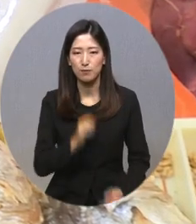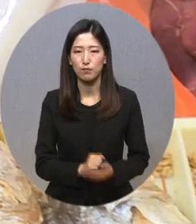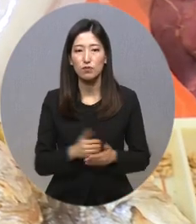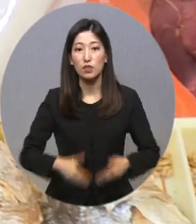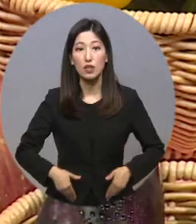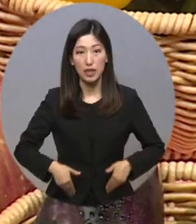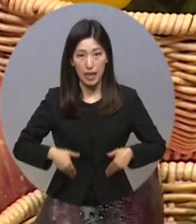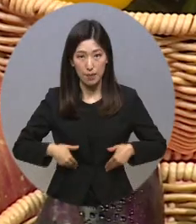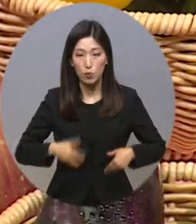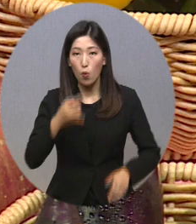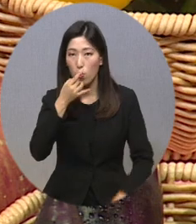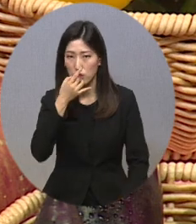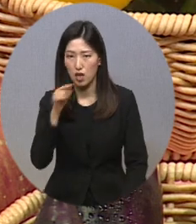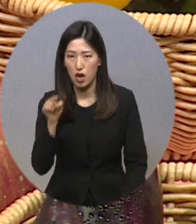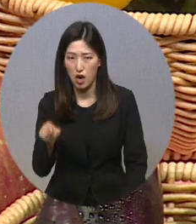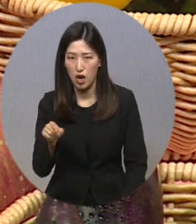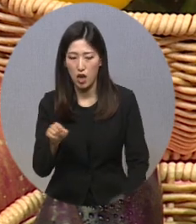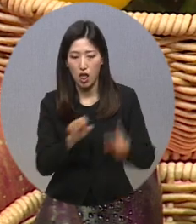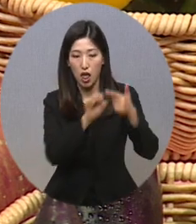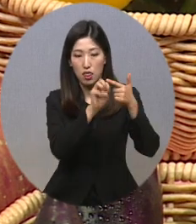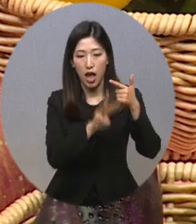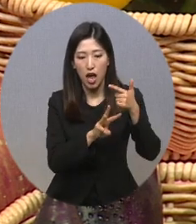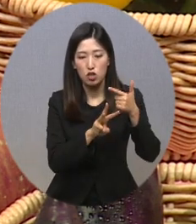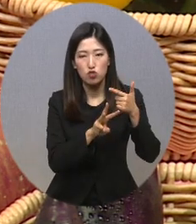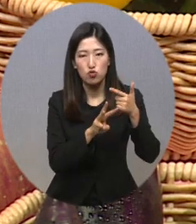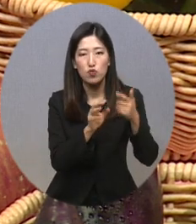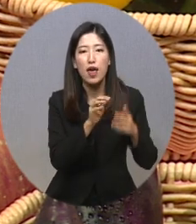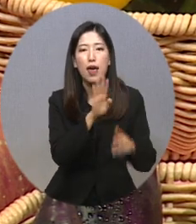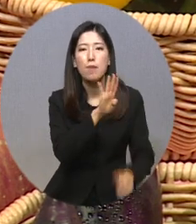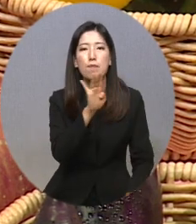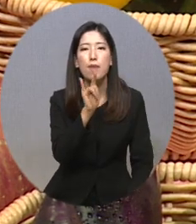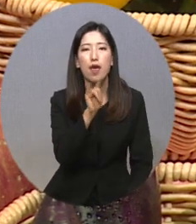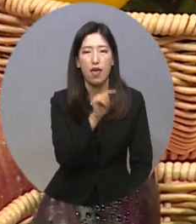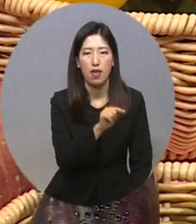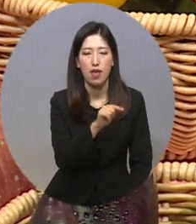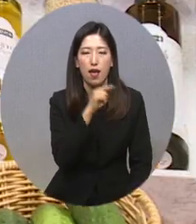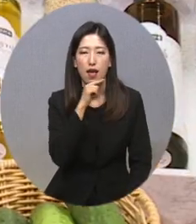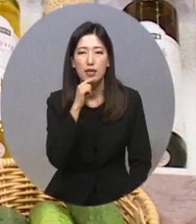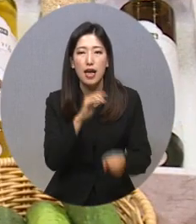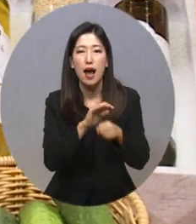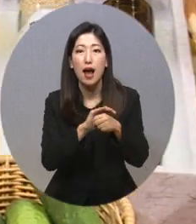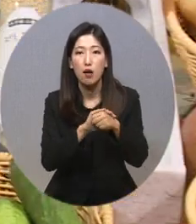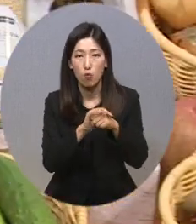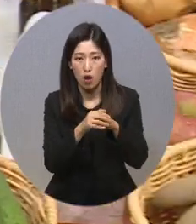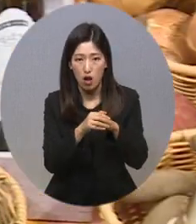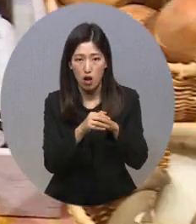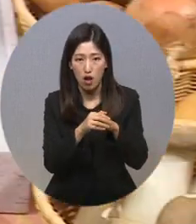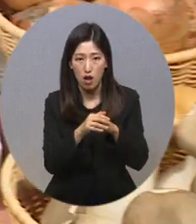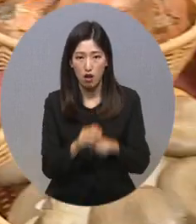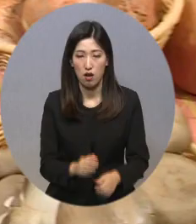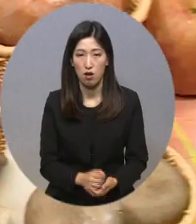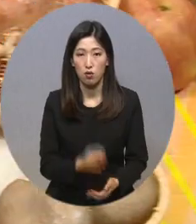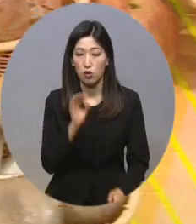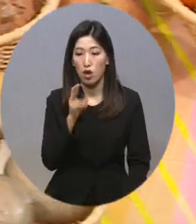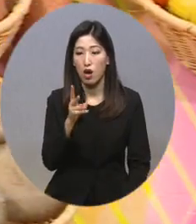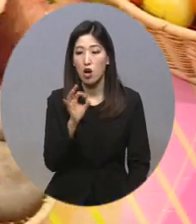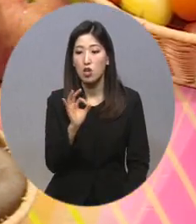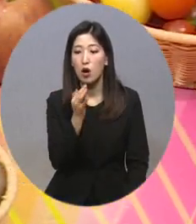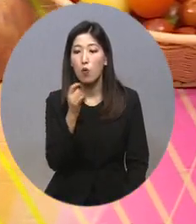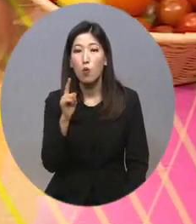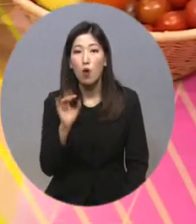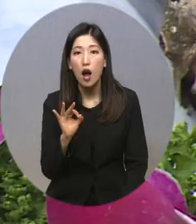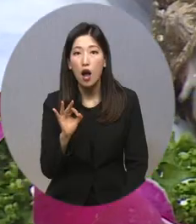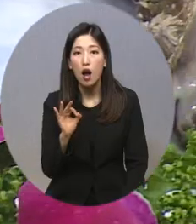새청무, 나주의 배. 그 다음에 장성의 사과, 그 다음에 수산물로는 영광의